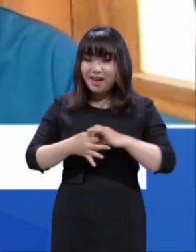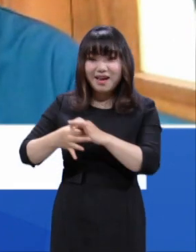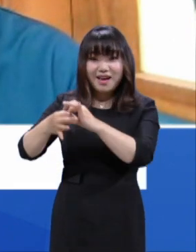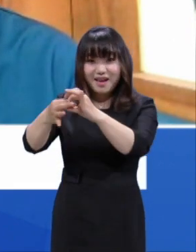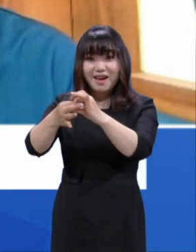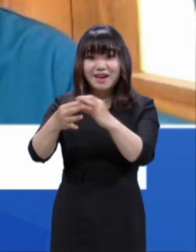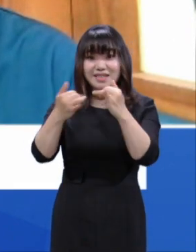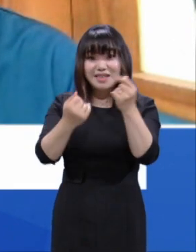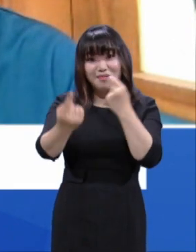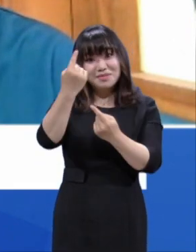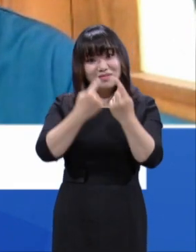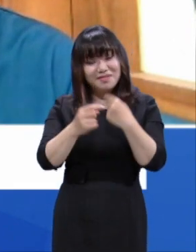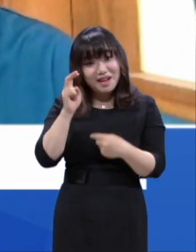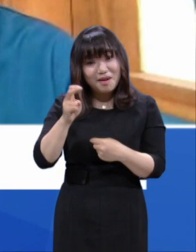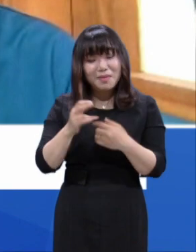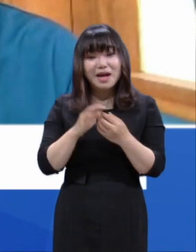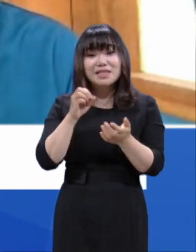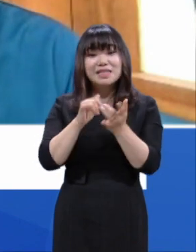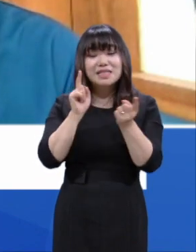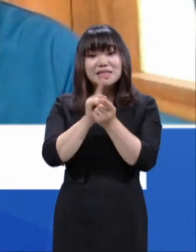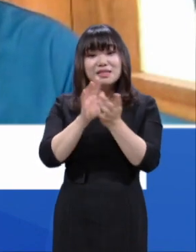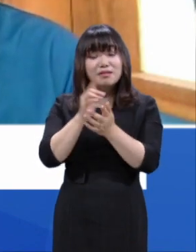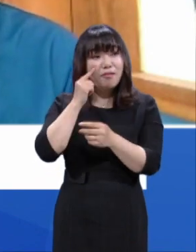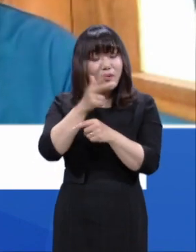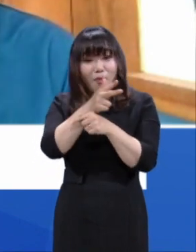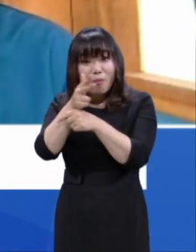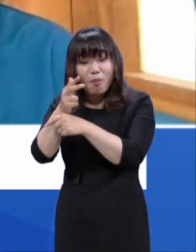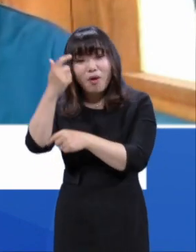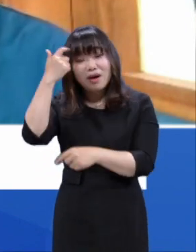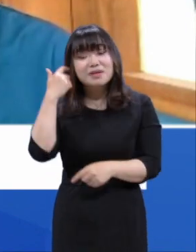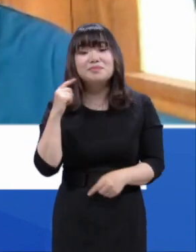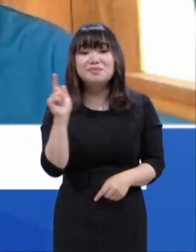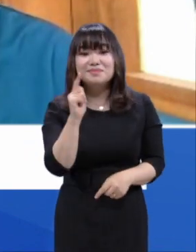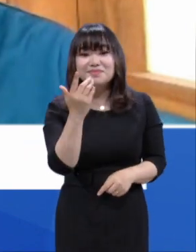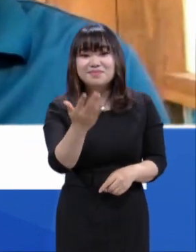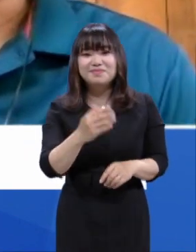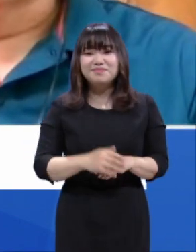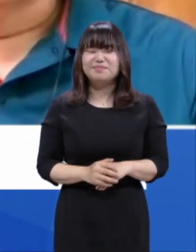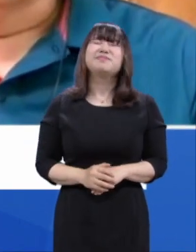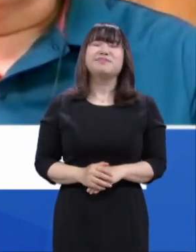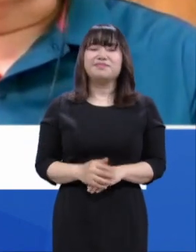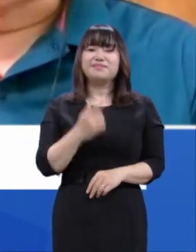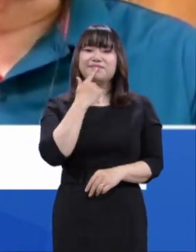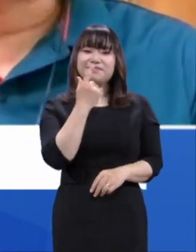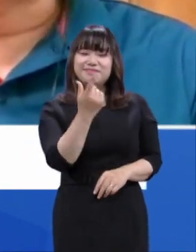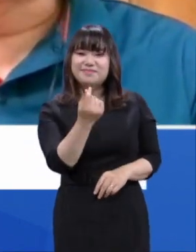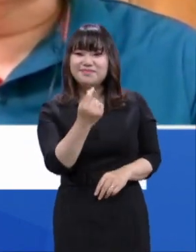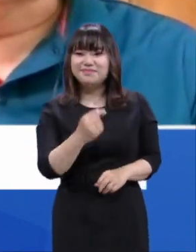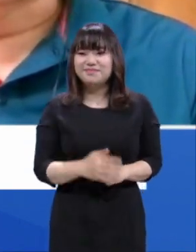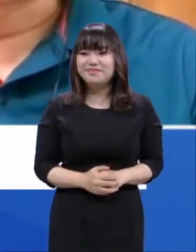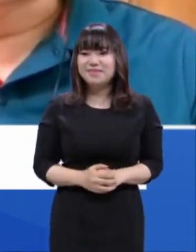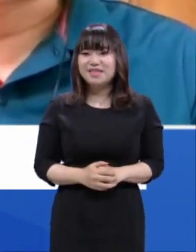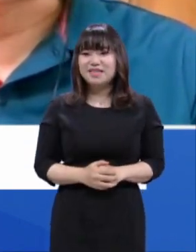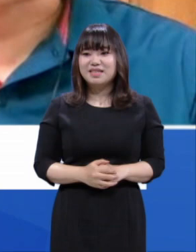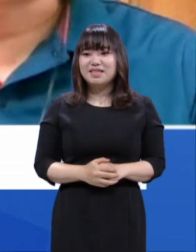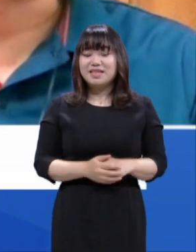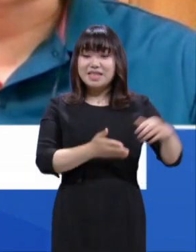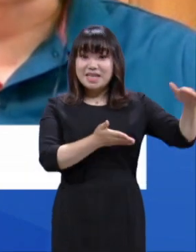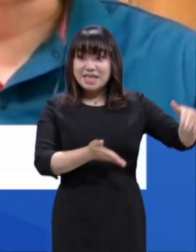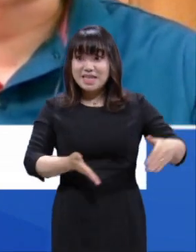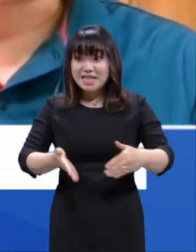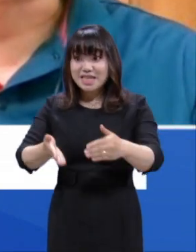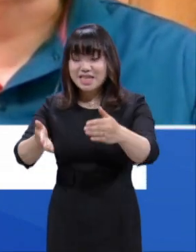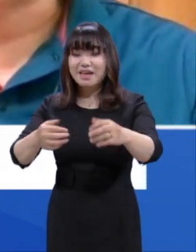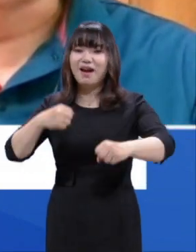참가자들의 반응은 좀 어땠나요? 네, 처음 참가하시는 분들은 이 아스팔트 도로를